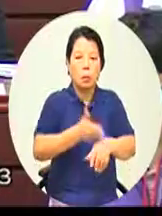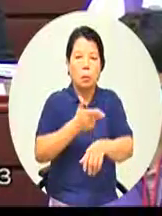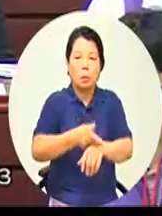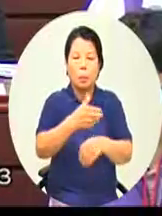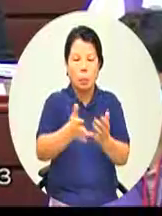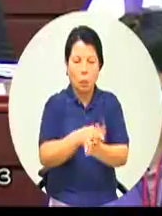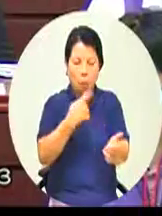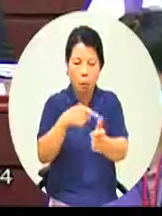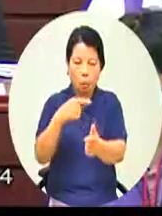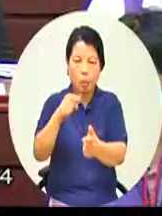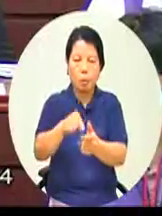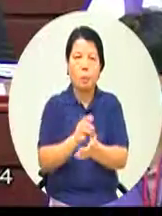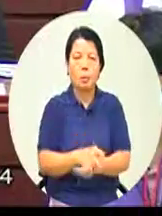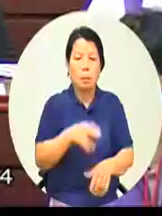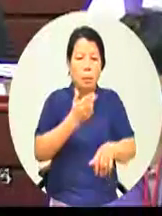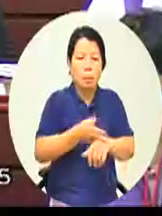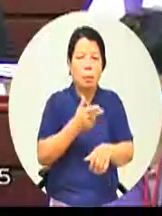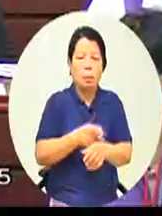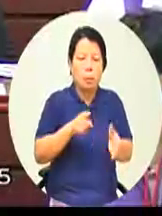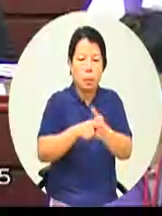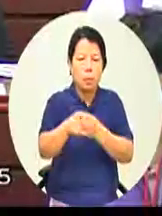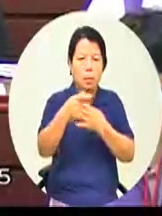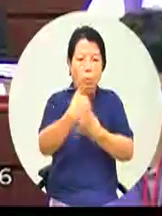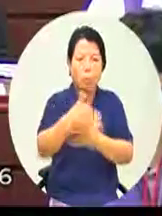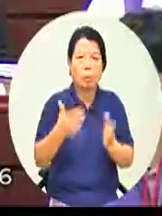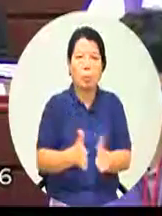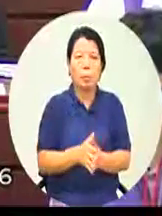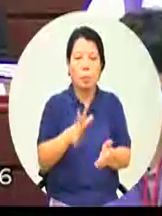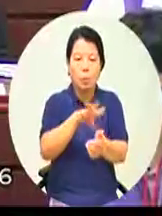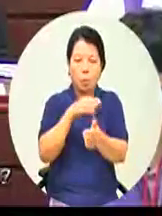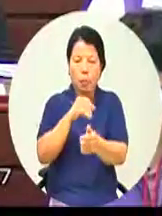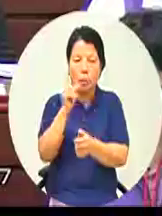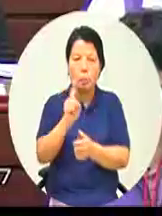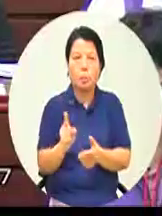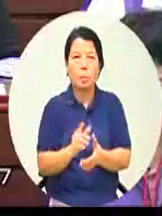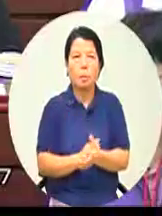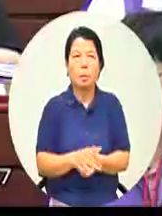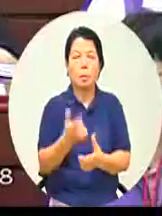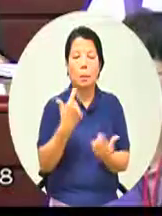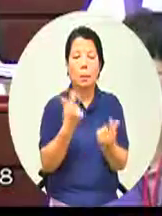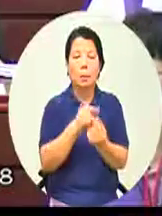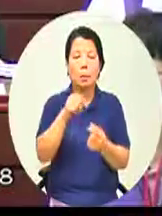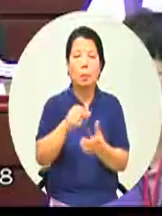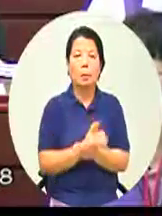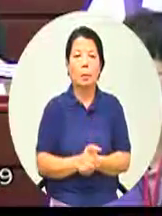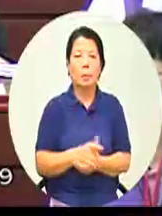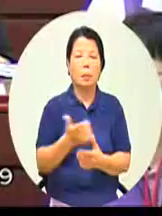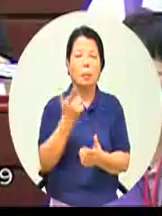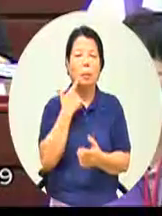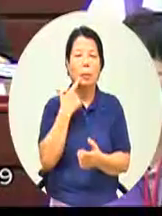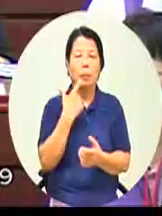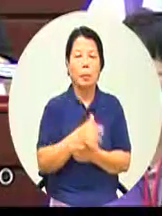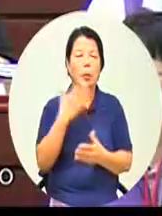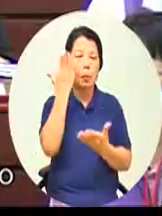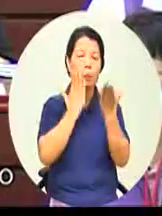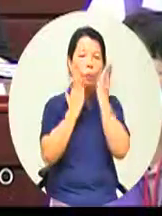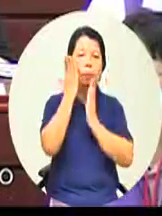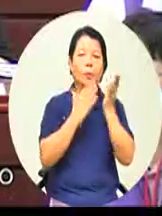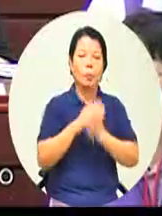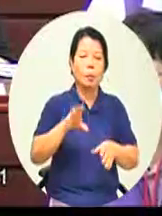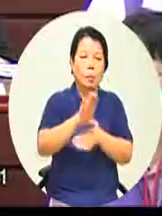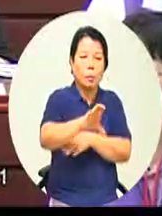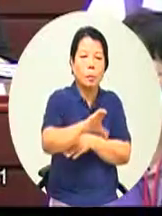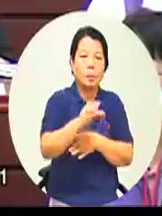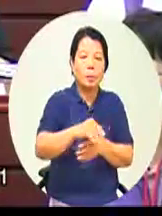导记忆专班，诶，规班的想要学记，因像你头讲美容美发汽车的，咱也再来培